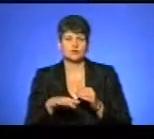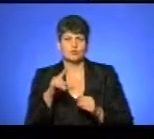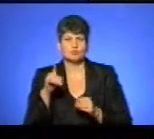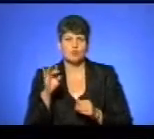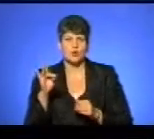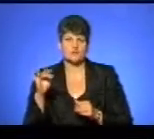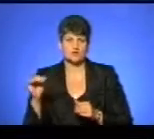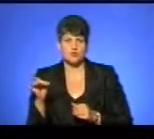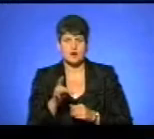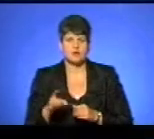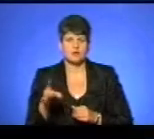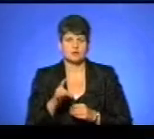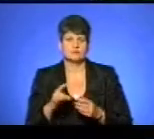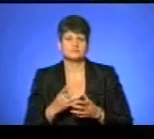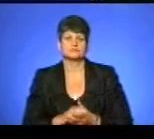районі.